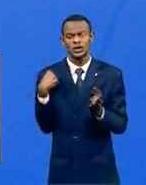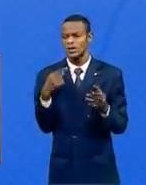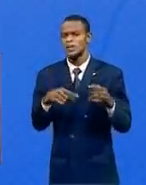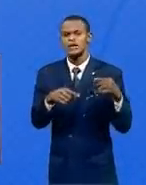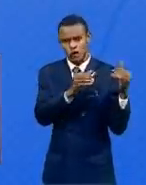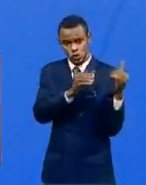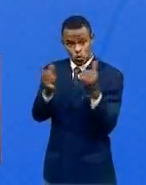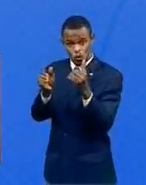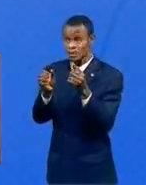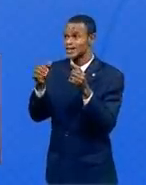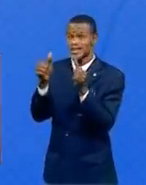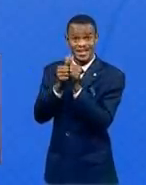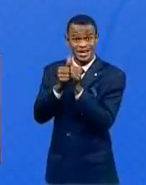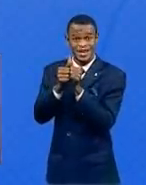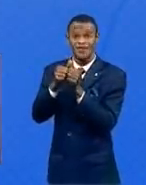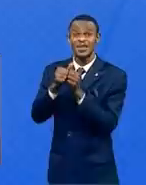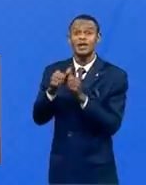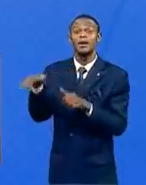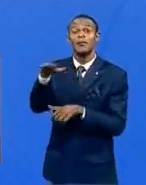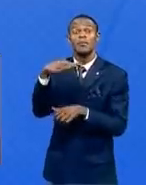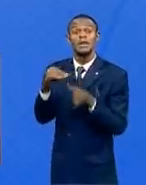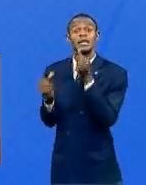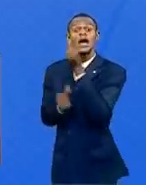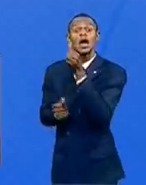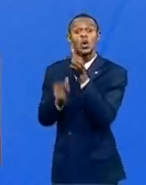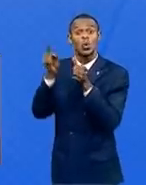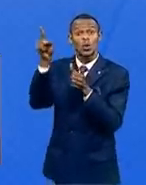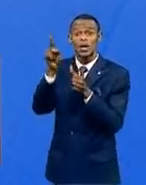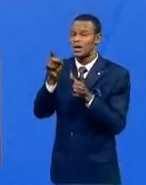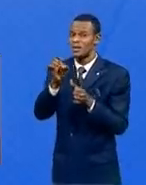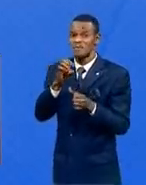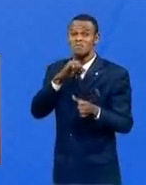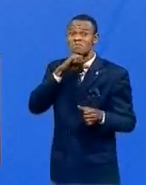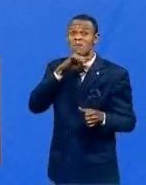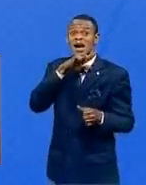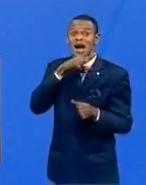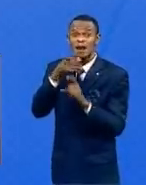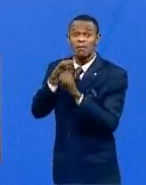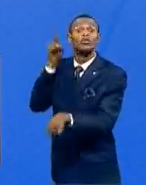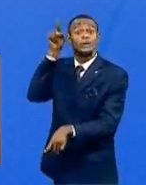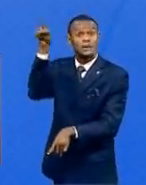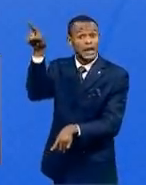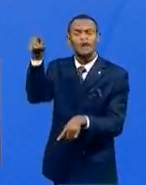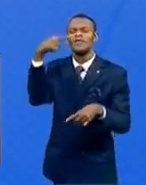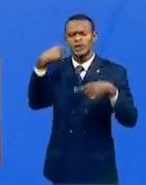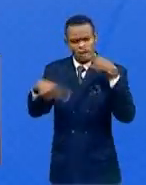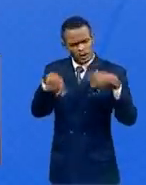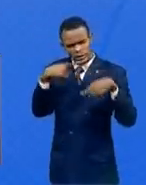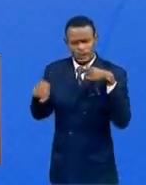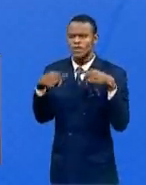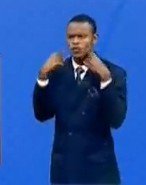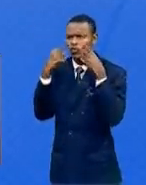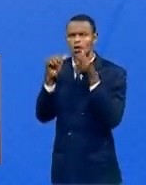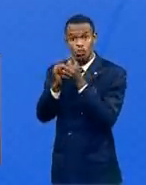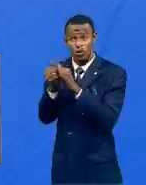préalable à l'obtention de toute forme de réparation de préjudices subis par les populations touchées suite à la contamination des eaux avec